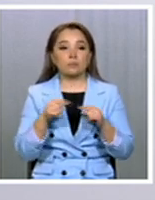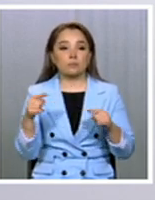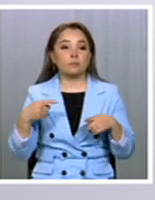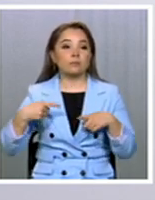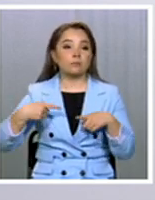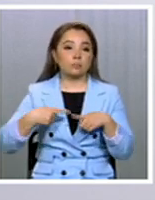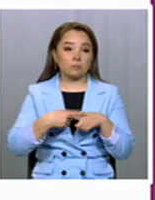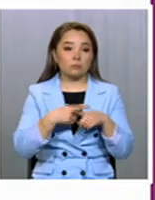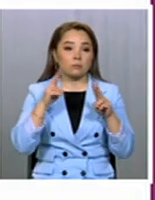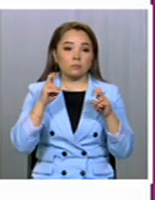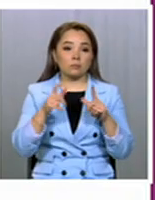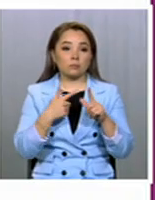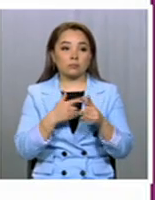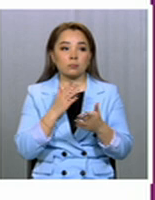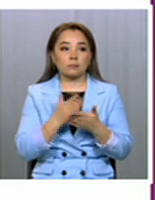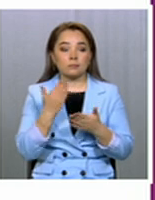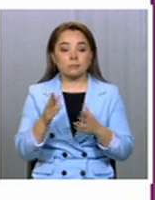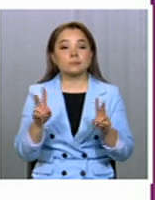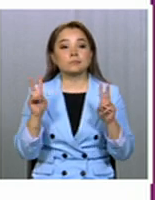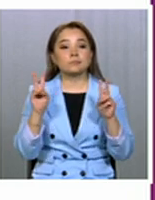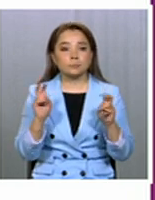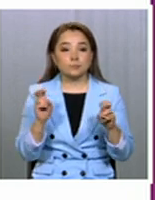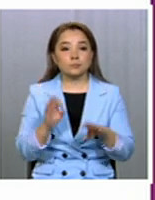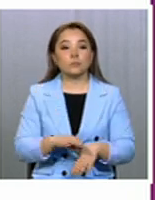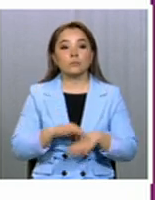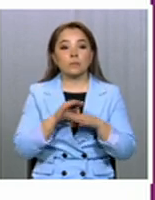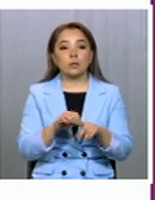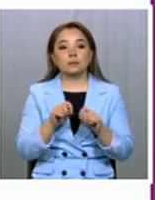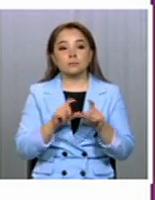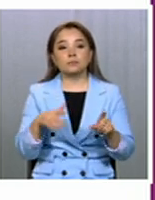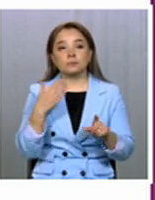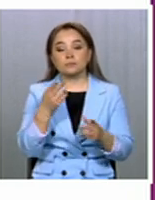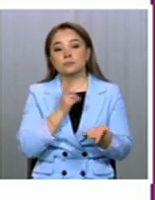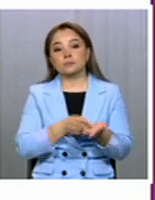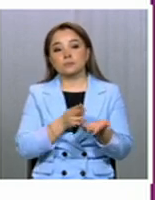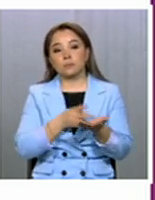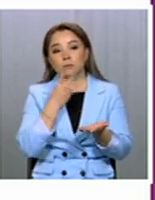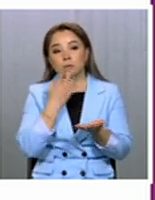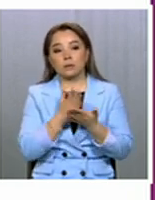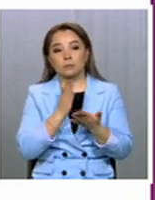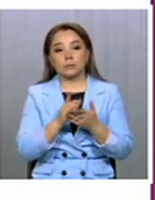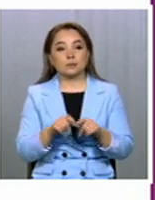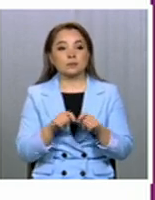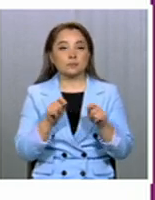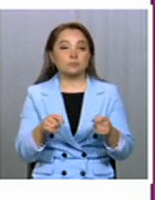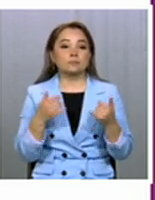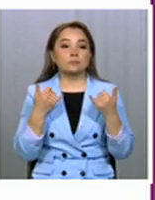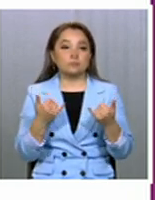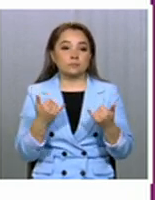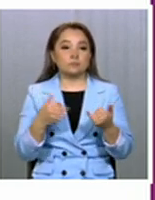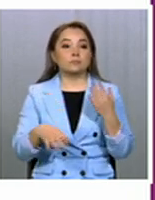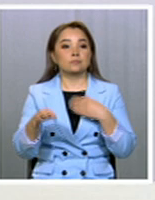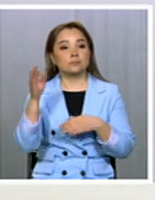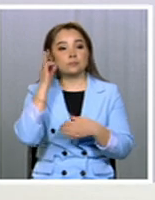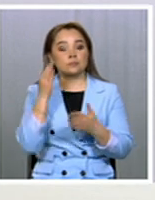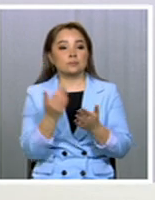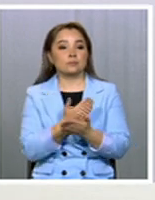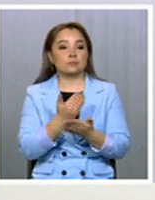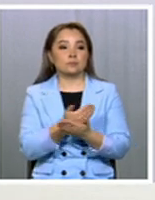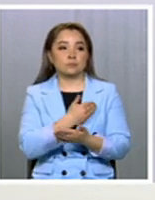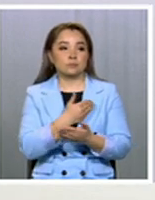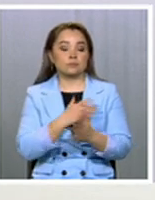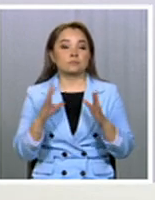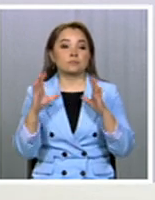деп аталады. Теорема өткен сабақта дәлелдеп көрсеткен болатынбыз, ендеше есімізге түсірейік.